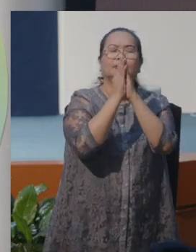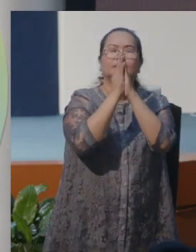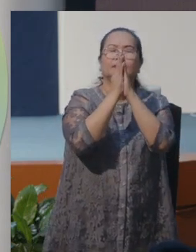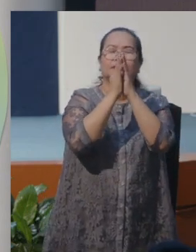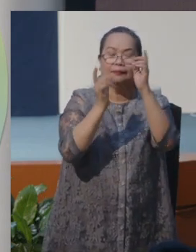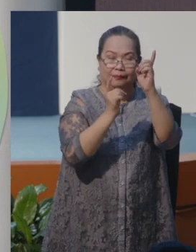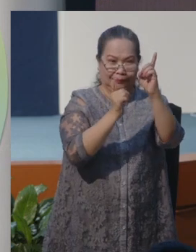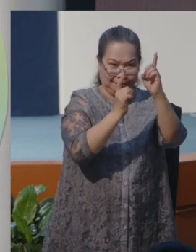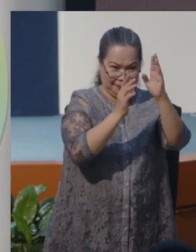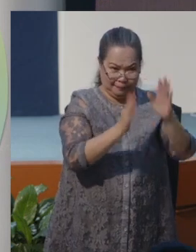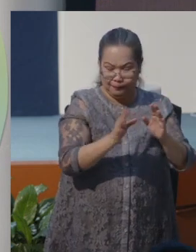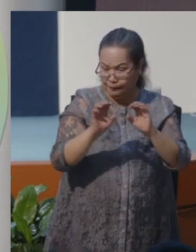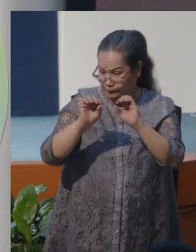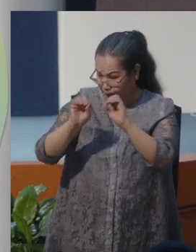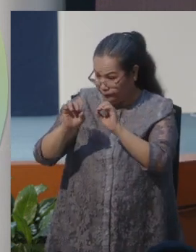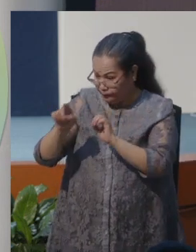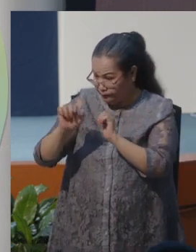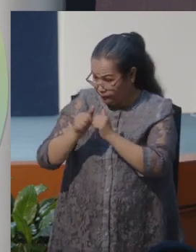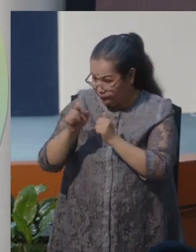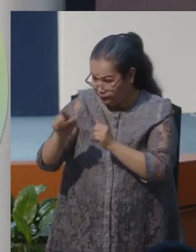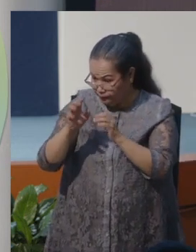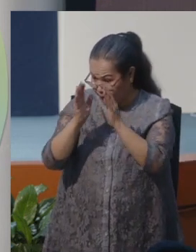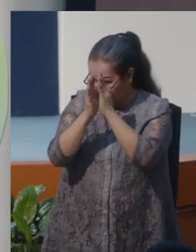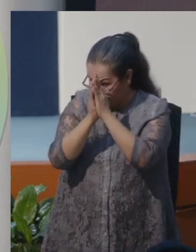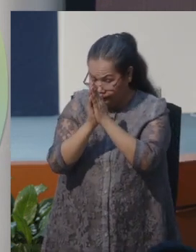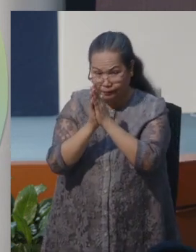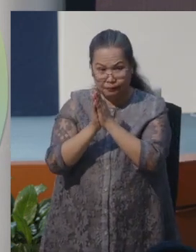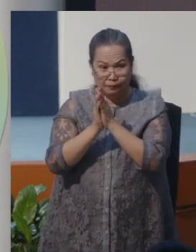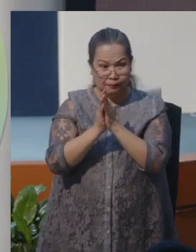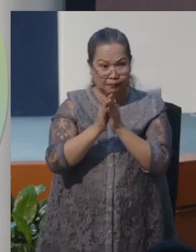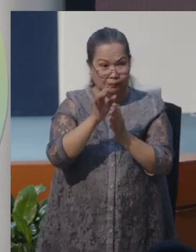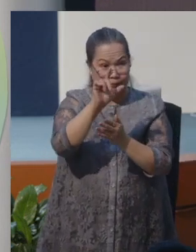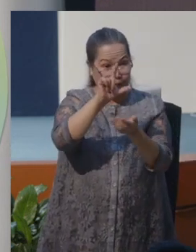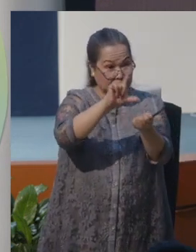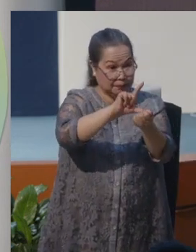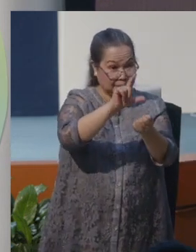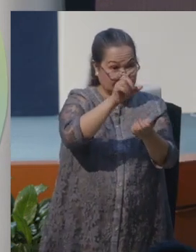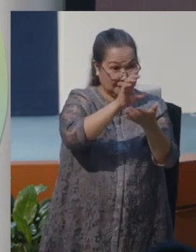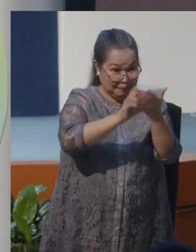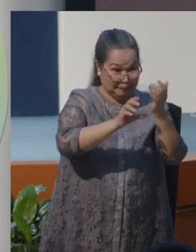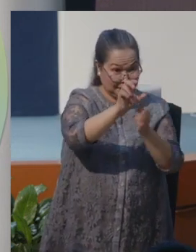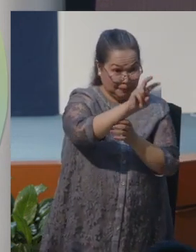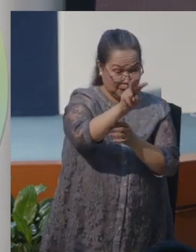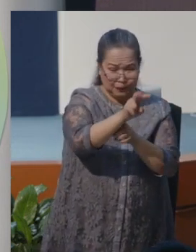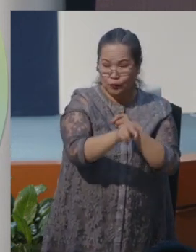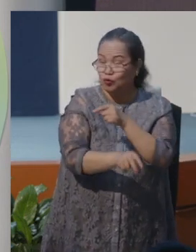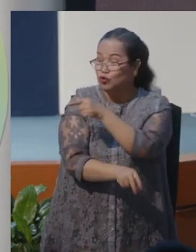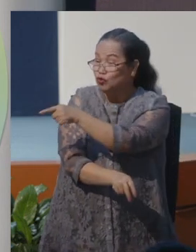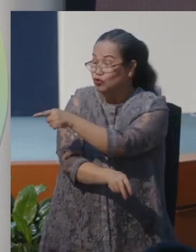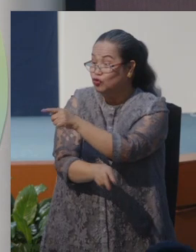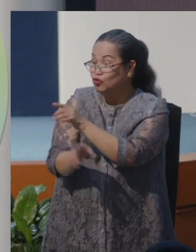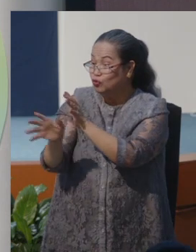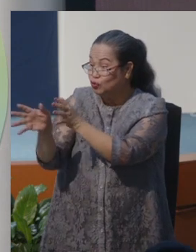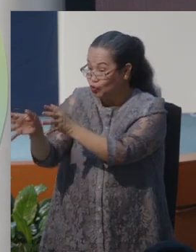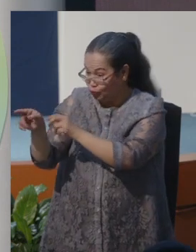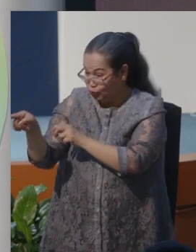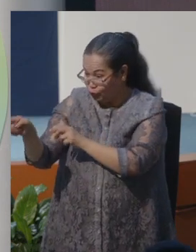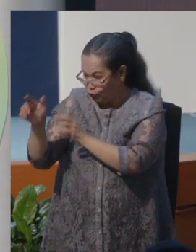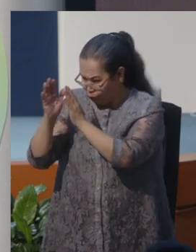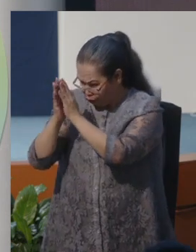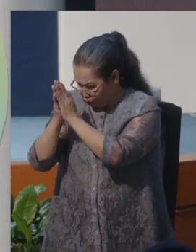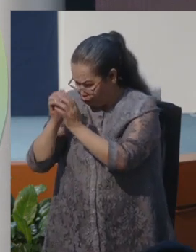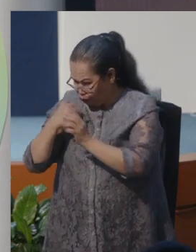disipulo. Sa Luke 22, hinikayat niyang manalangin sila habang siya ay nananalangin sa Garden of